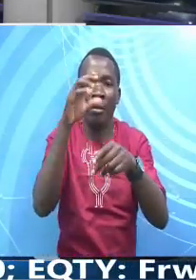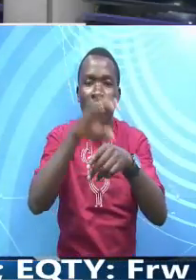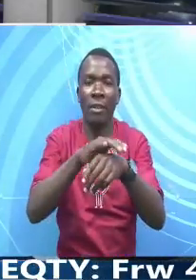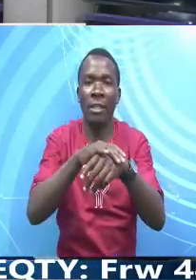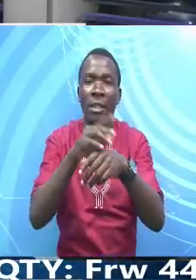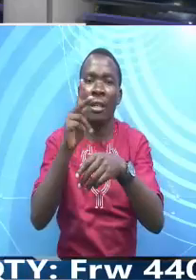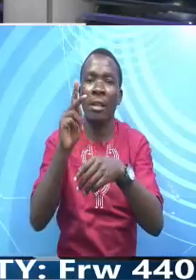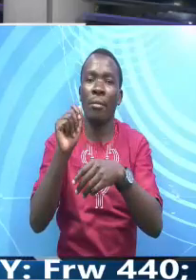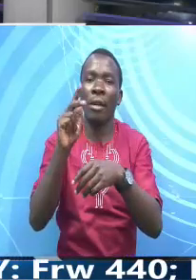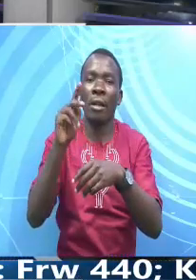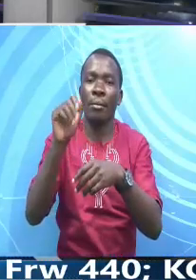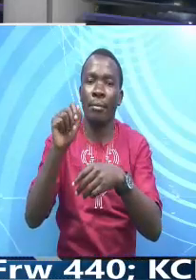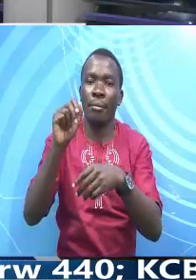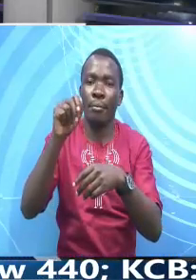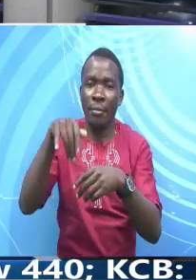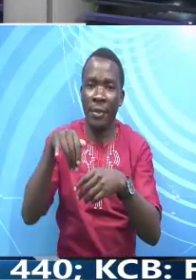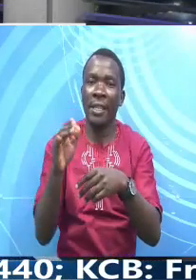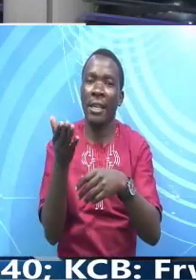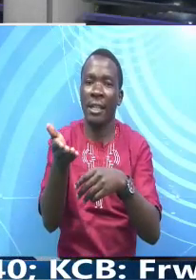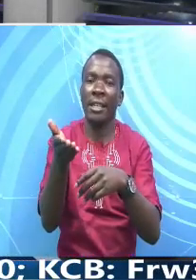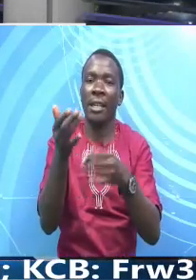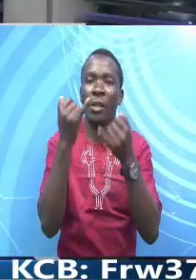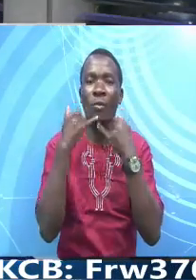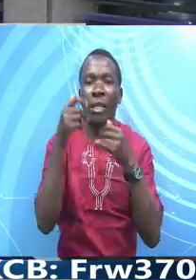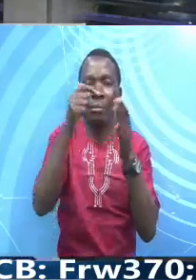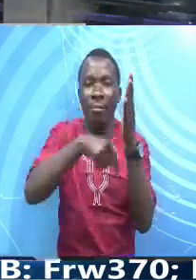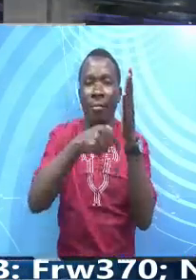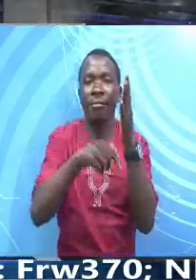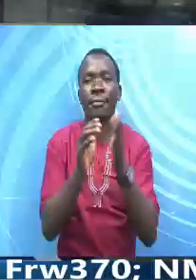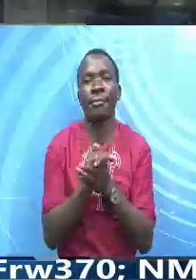hatubereye reka hatubwire byinshi kuri inkuru